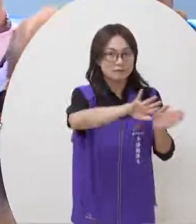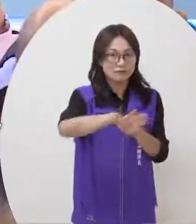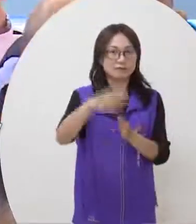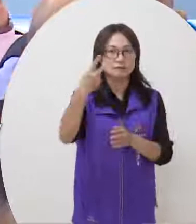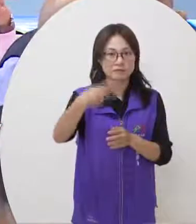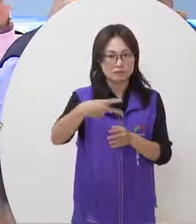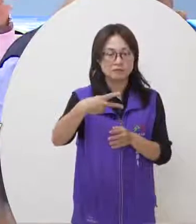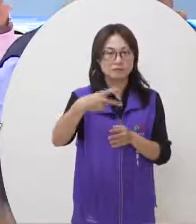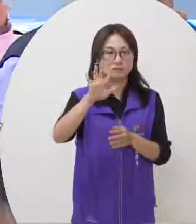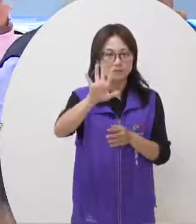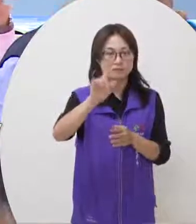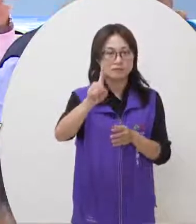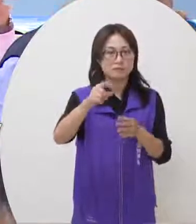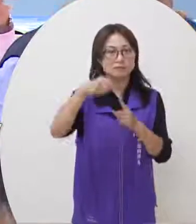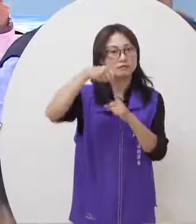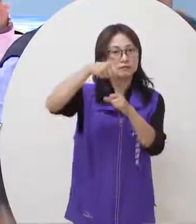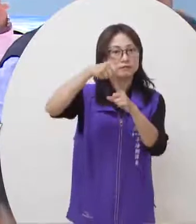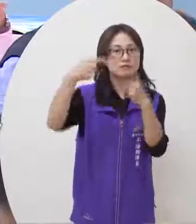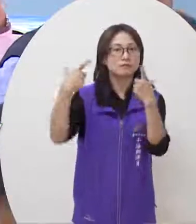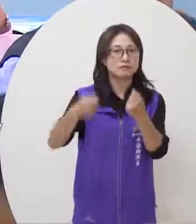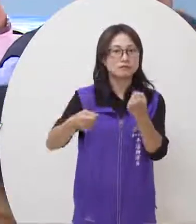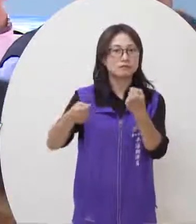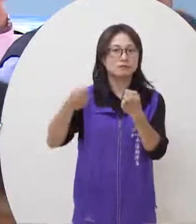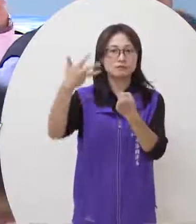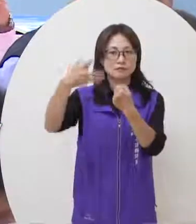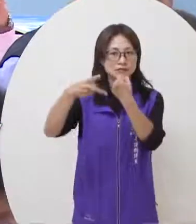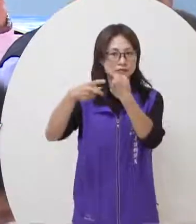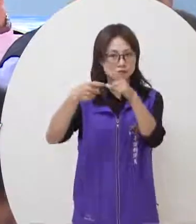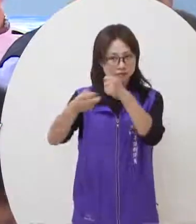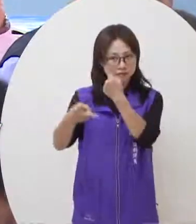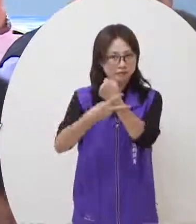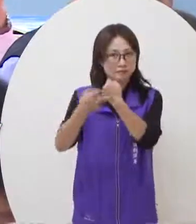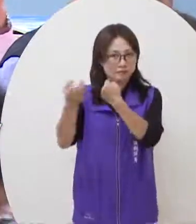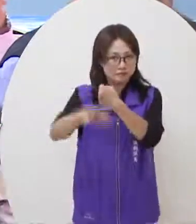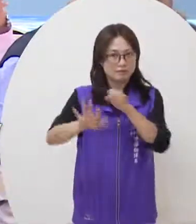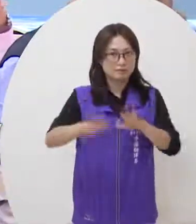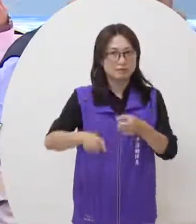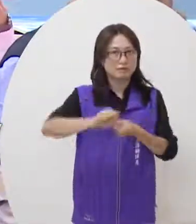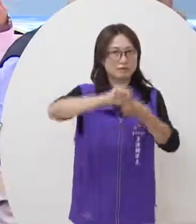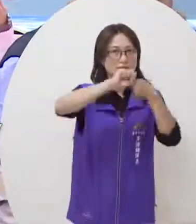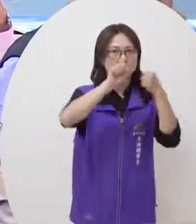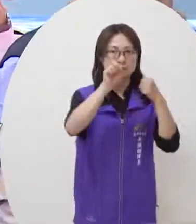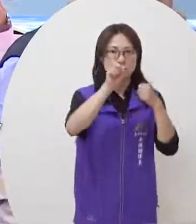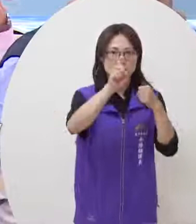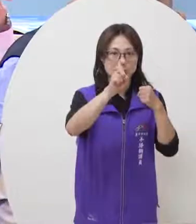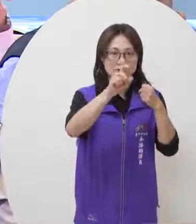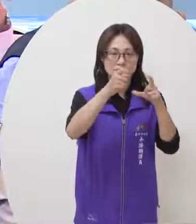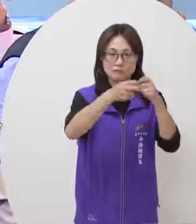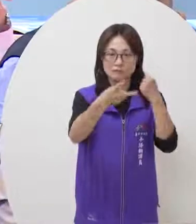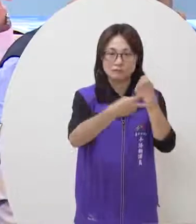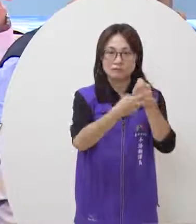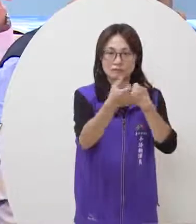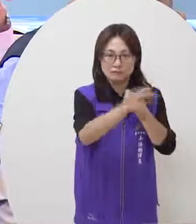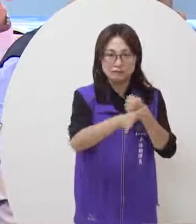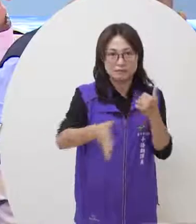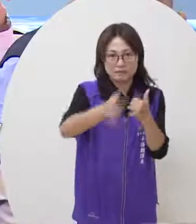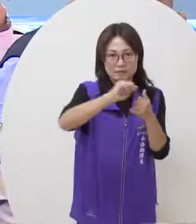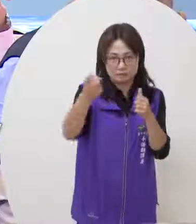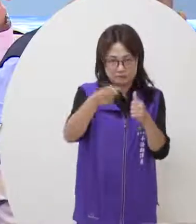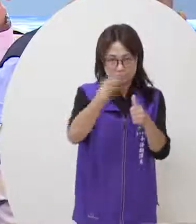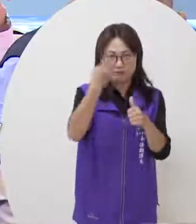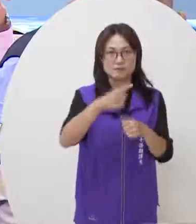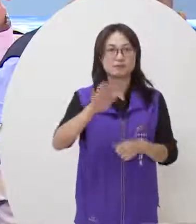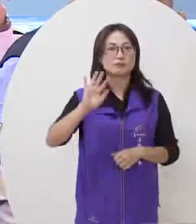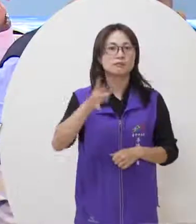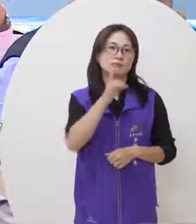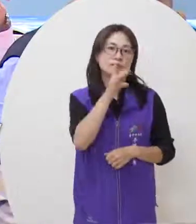车从8公里到10公里免钱专台湾就跟他待中而已， 可是你知道吗？台中外劳听讲